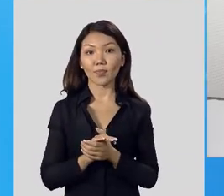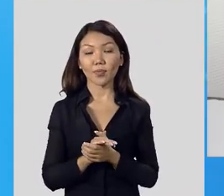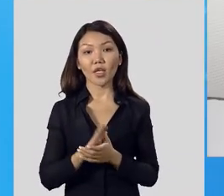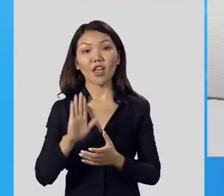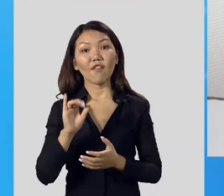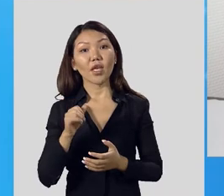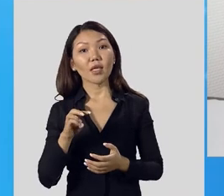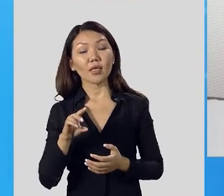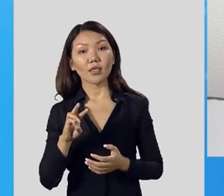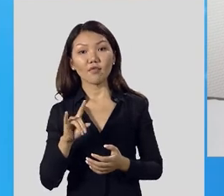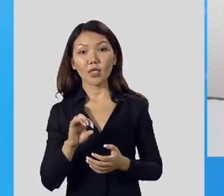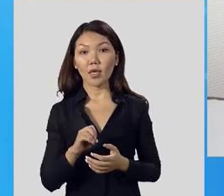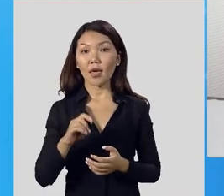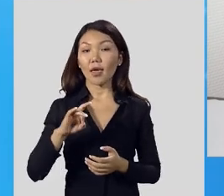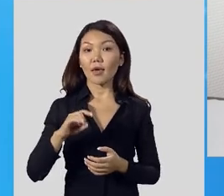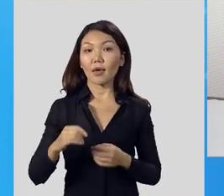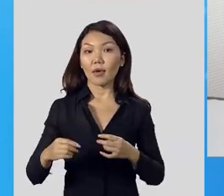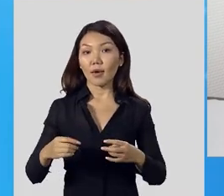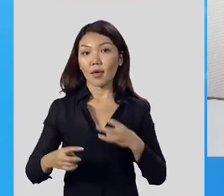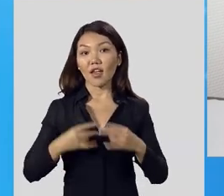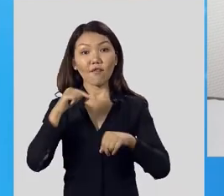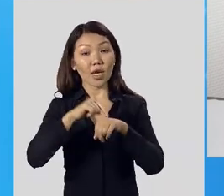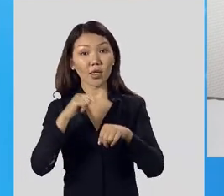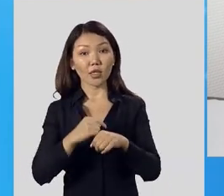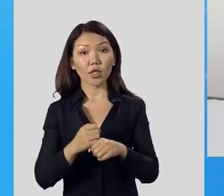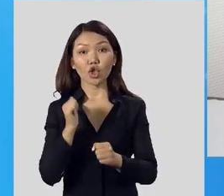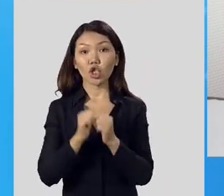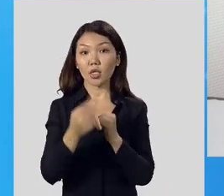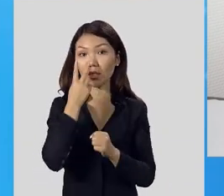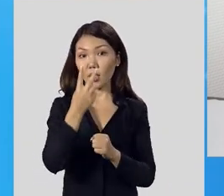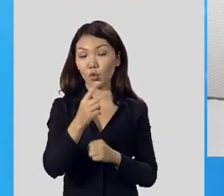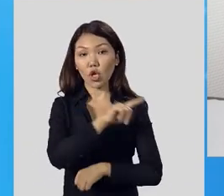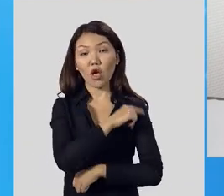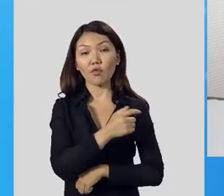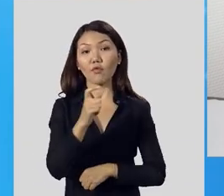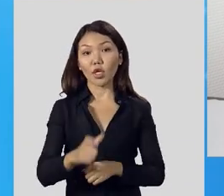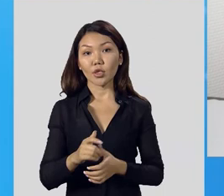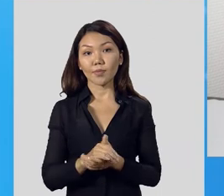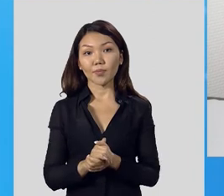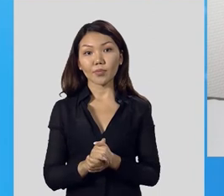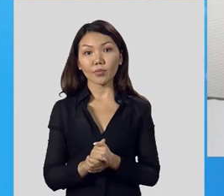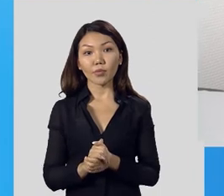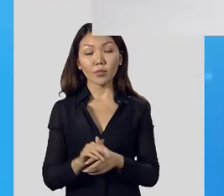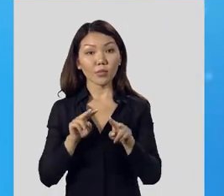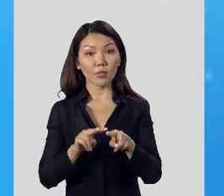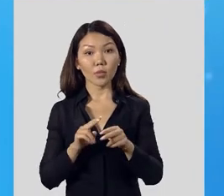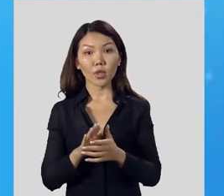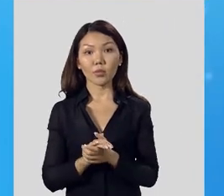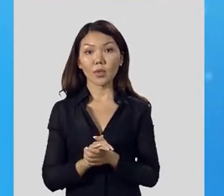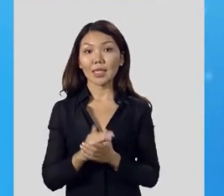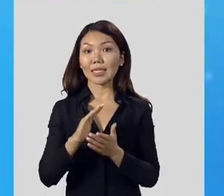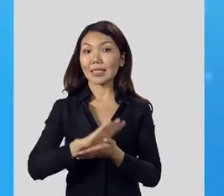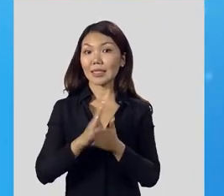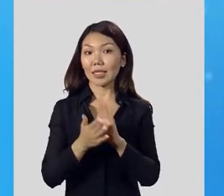Вегетативные рефлексы часто наблюдают врачи для суждения о функциональном состоянии